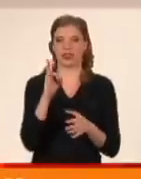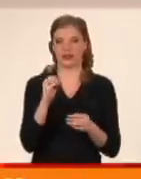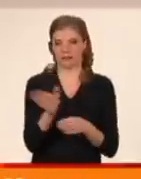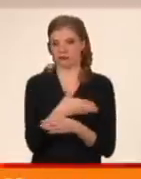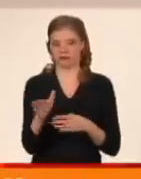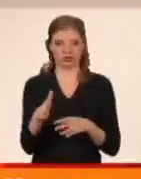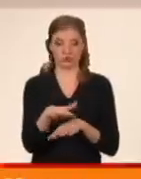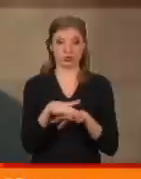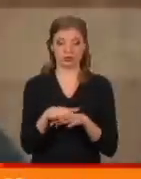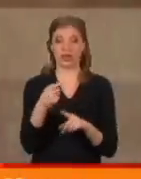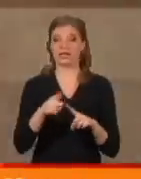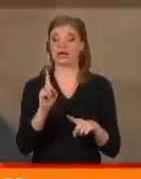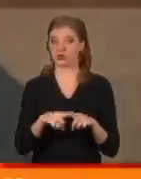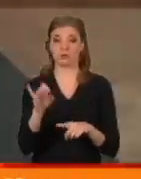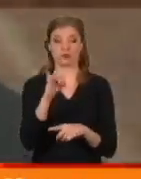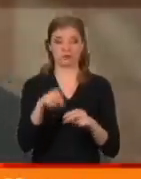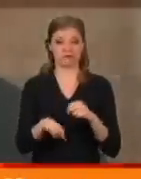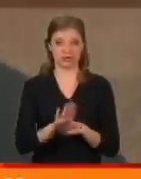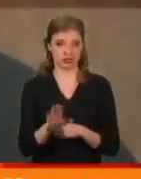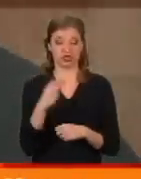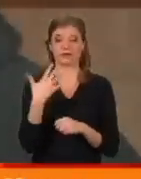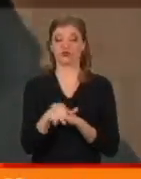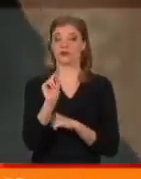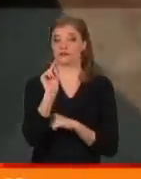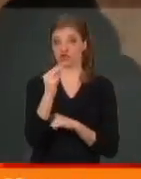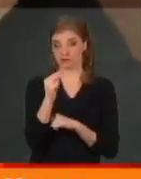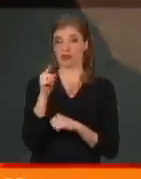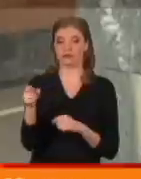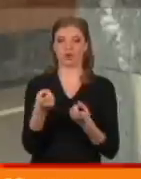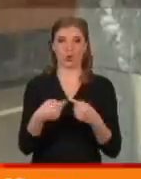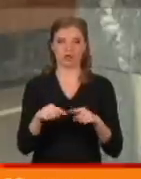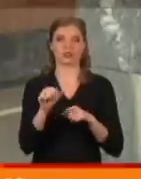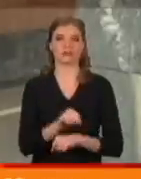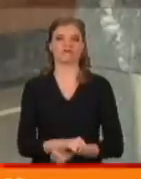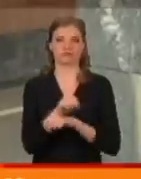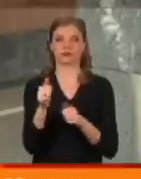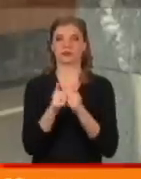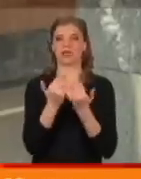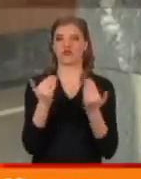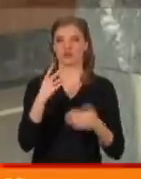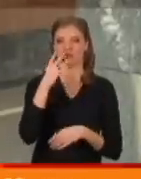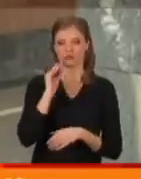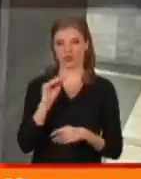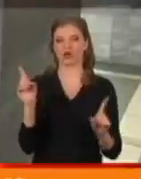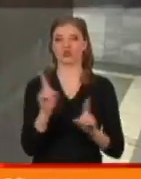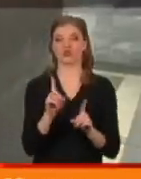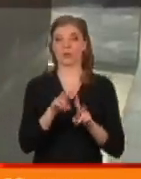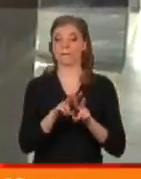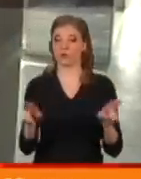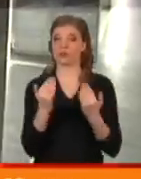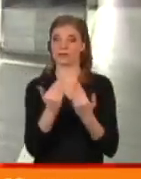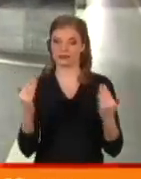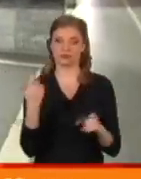суспільство. Проте на цьому історія не скінчилася. В четвер Юрій організовує акцію біля музею Шевченка, щоб подібних